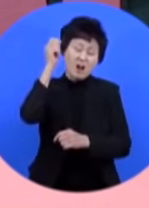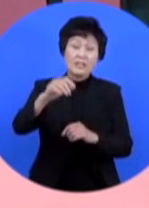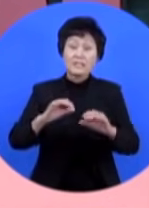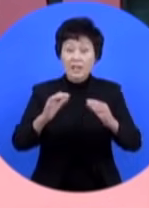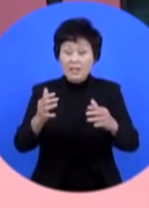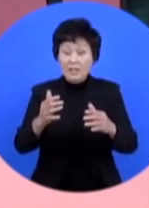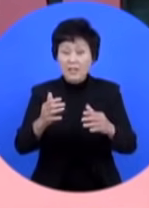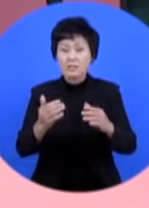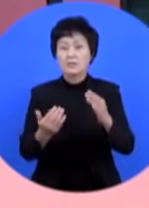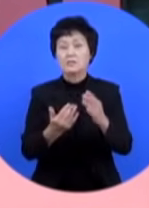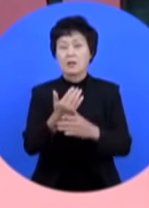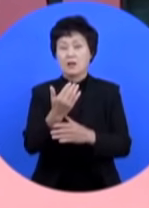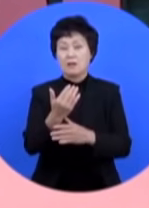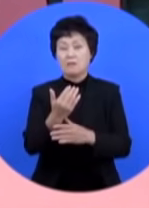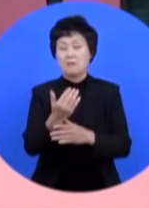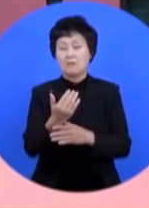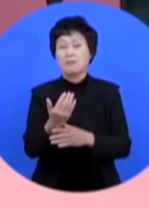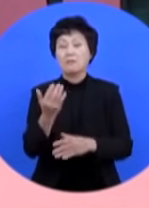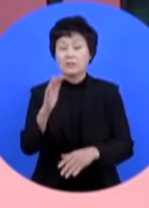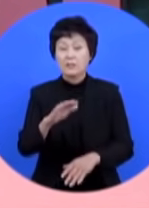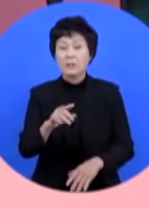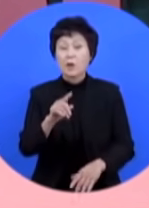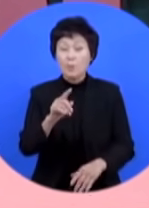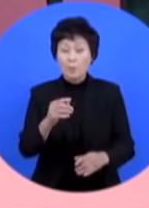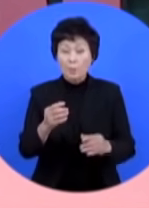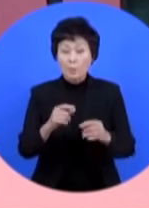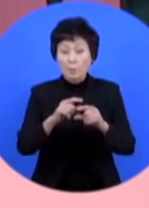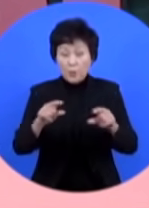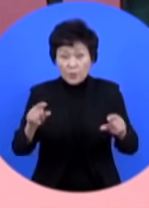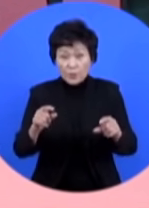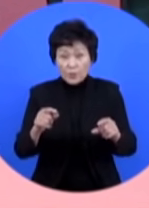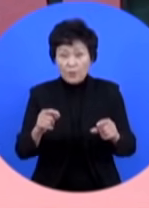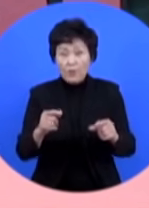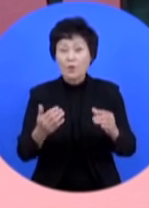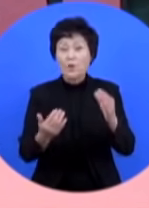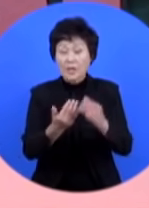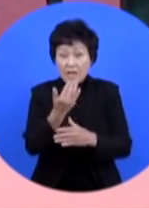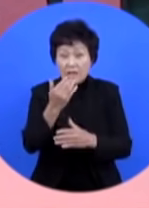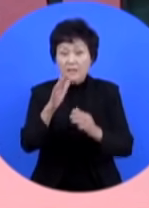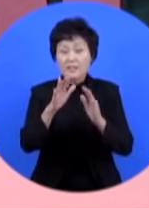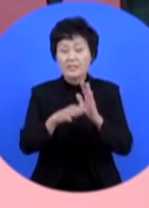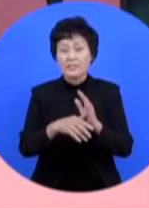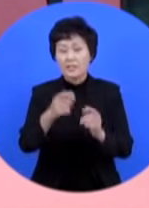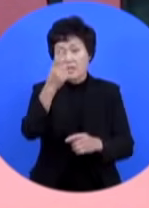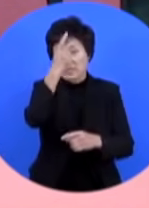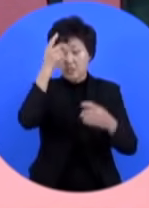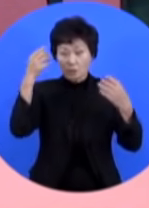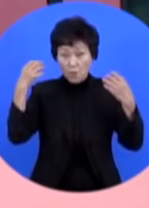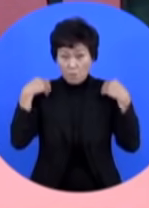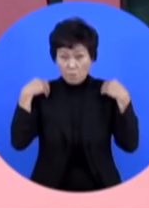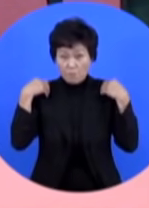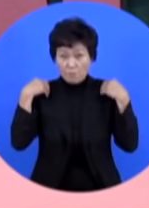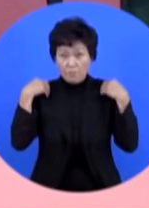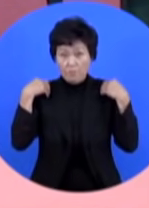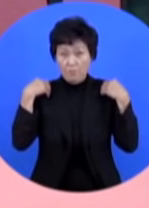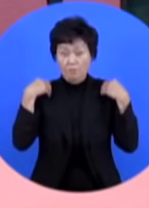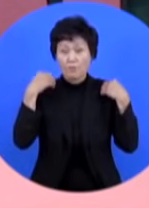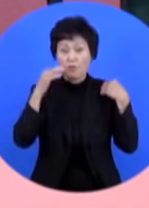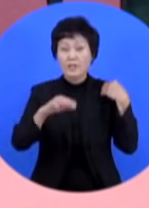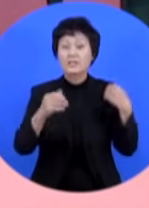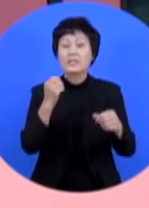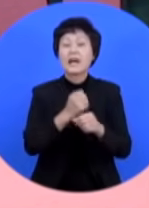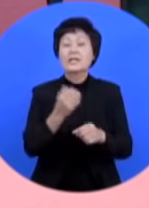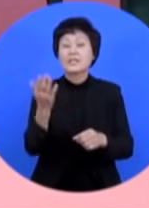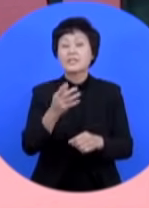일이 있으면은 우리나라 정부에서 일 처리하는 방식이 유족들이 현장을 방문해서